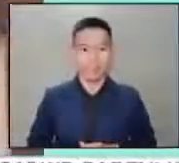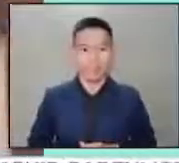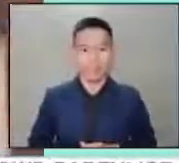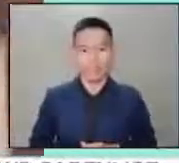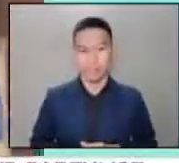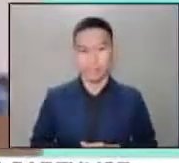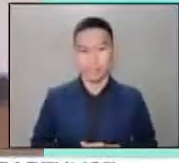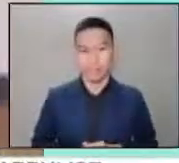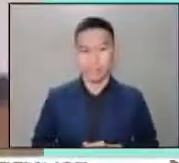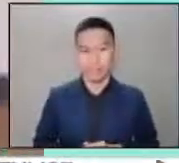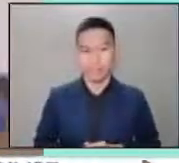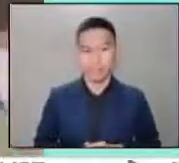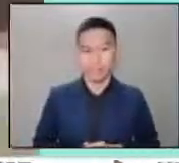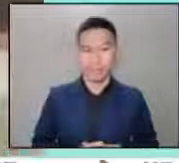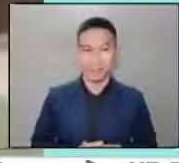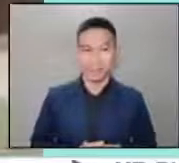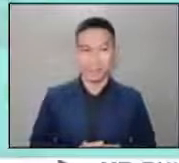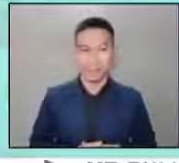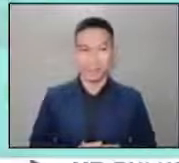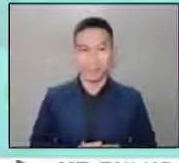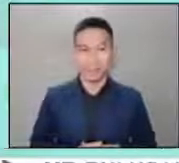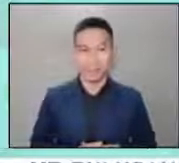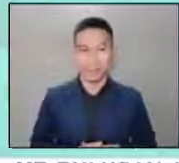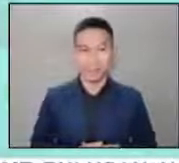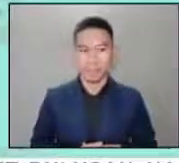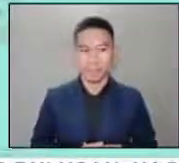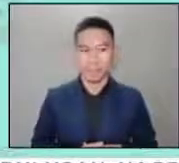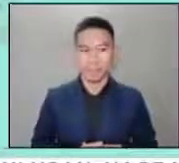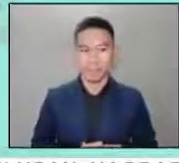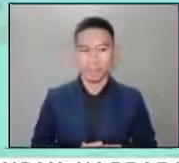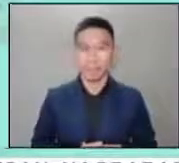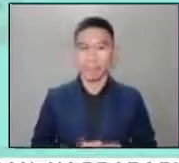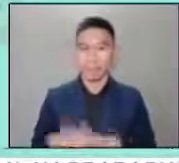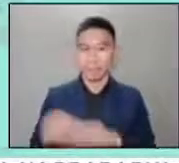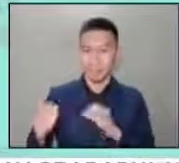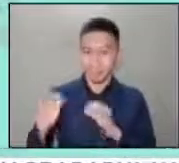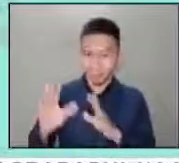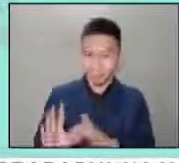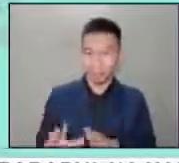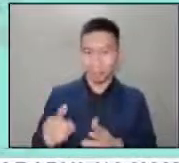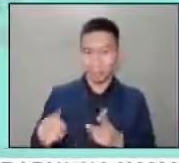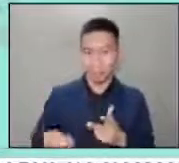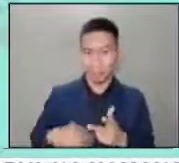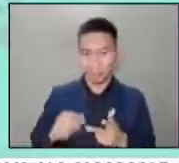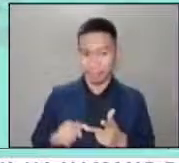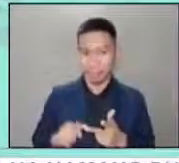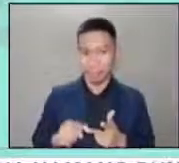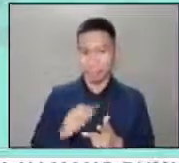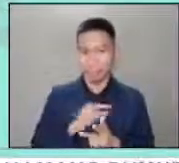kadatong akumulidad. E teacher. In is the